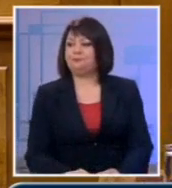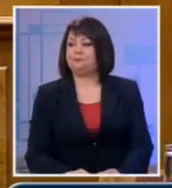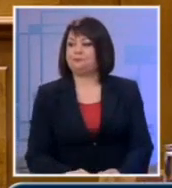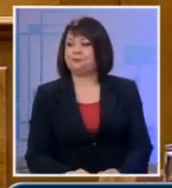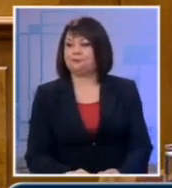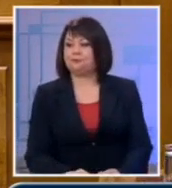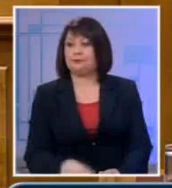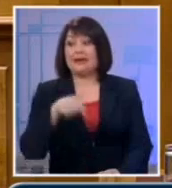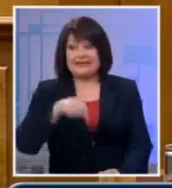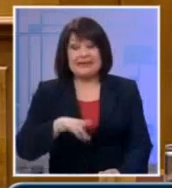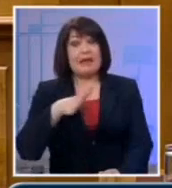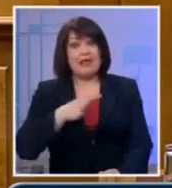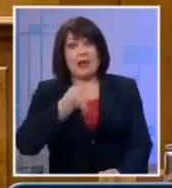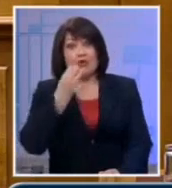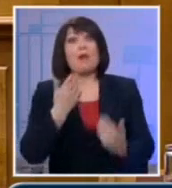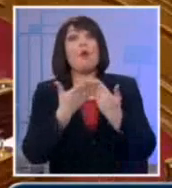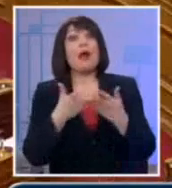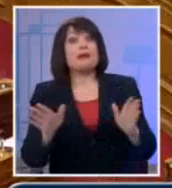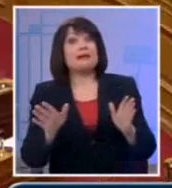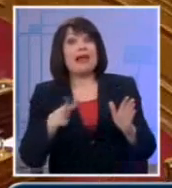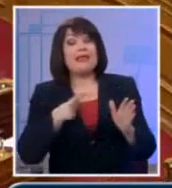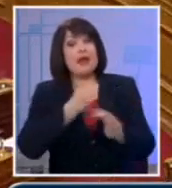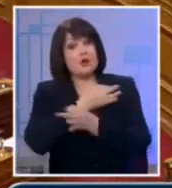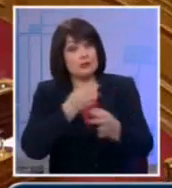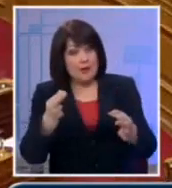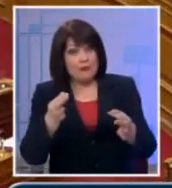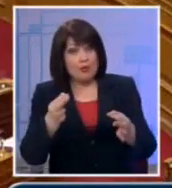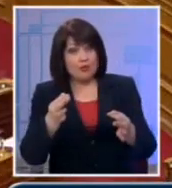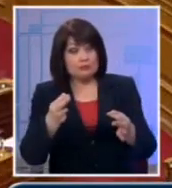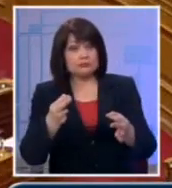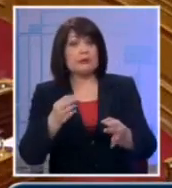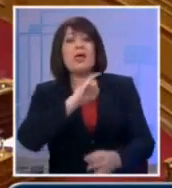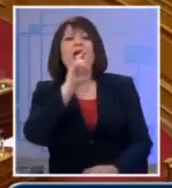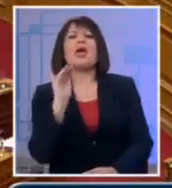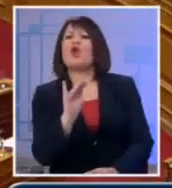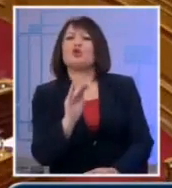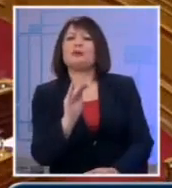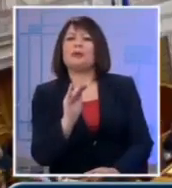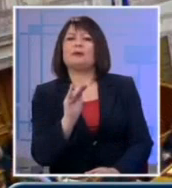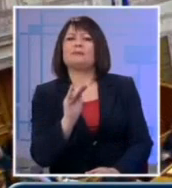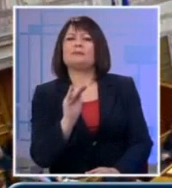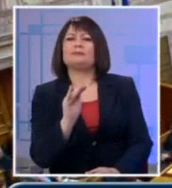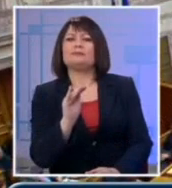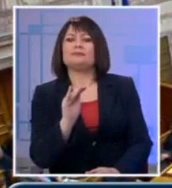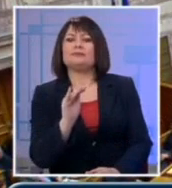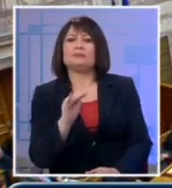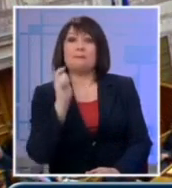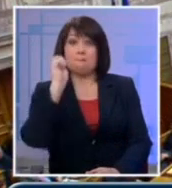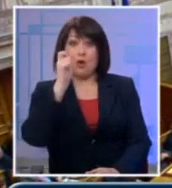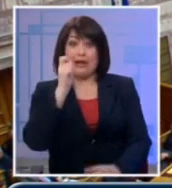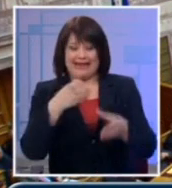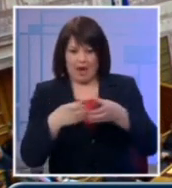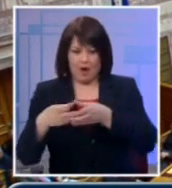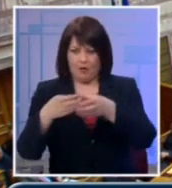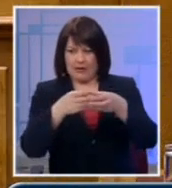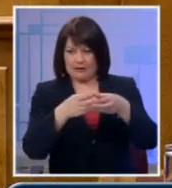Και θέλω σήμερα να απευθυνθώ ευθέως και να απευθύνω ευθέως το ερώτημα προς όλα τα κόμματα της